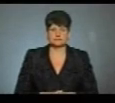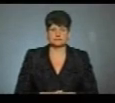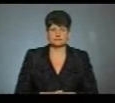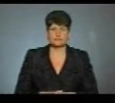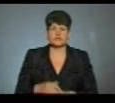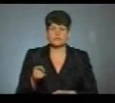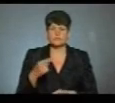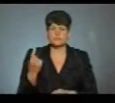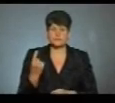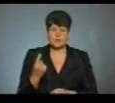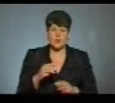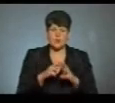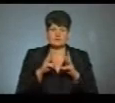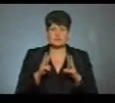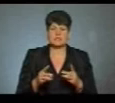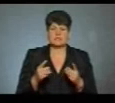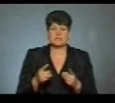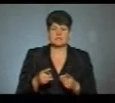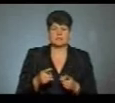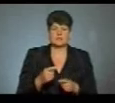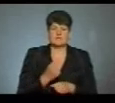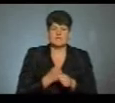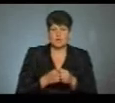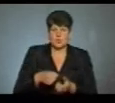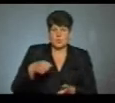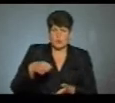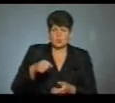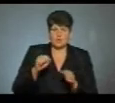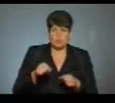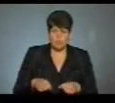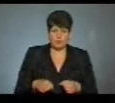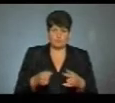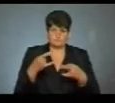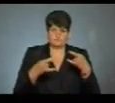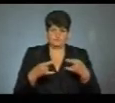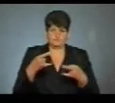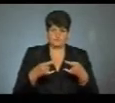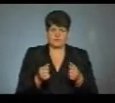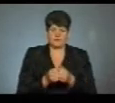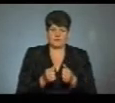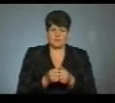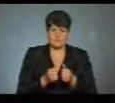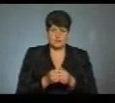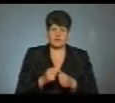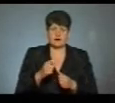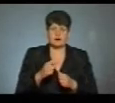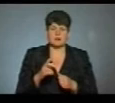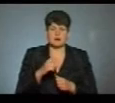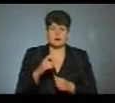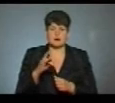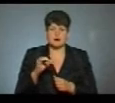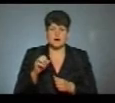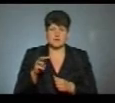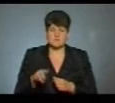На Тернопільщині освятити великодні кошики можна буде онлайн біля храмів за умов дотримання правил карантину.